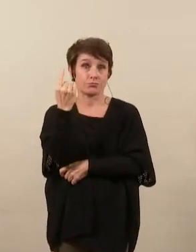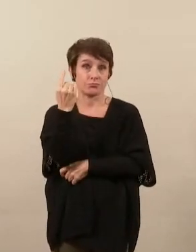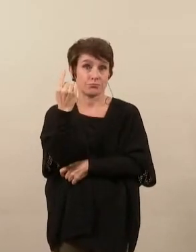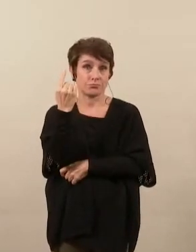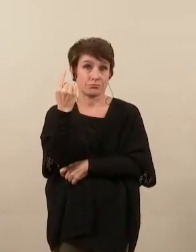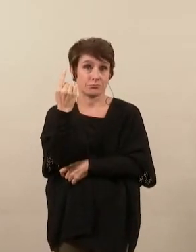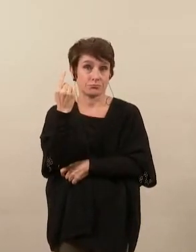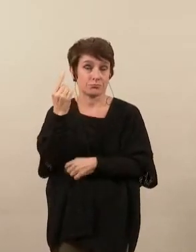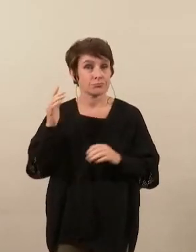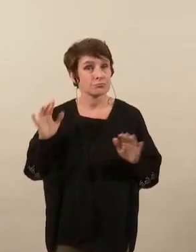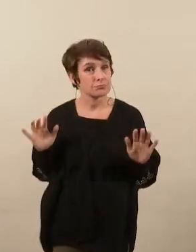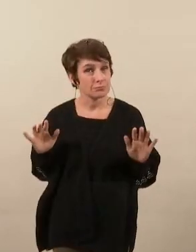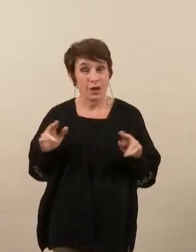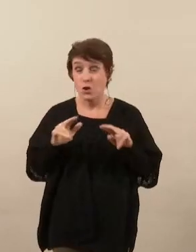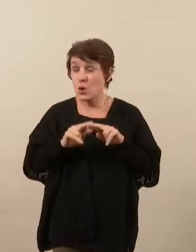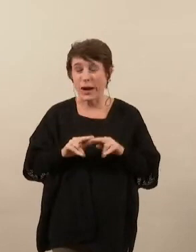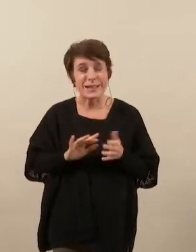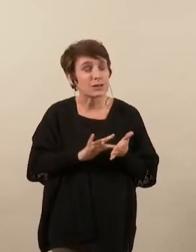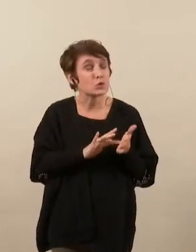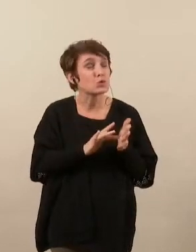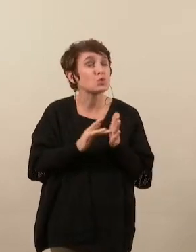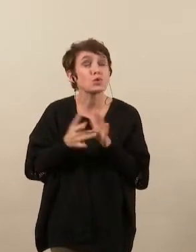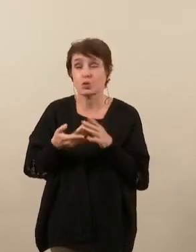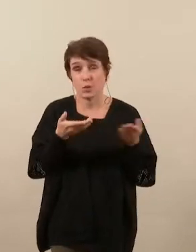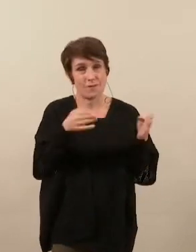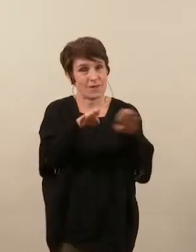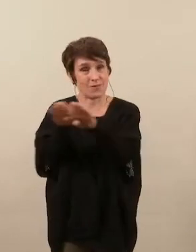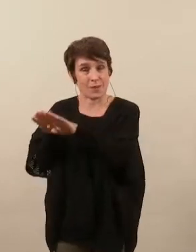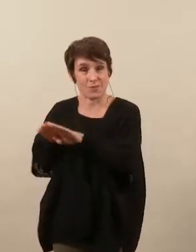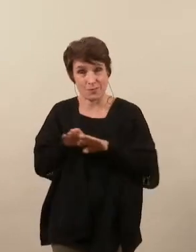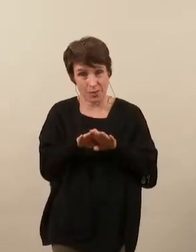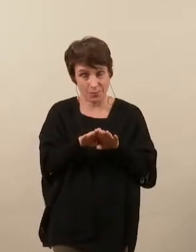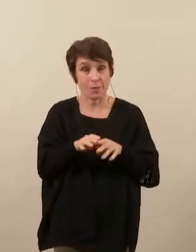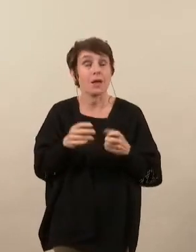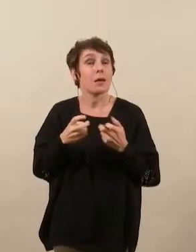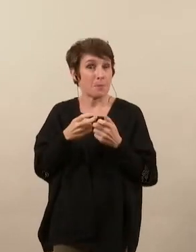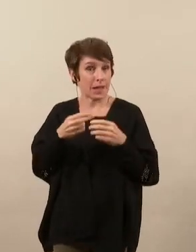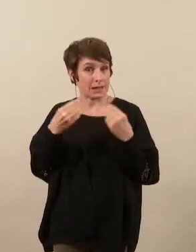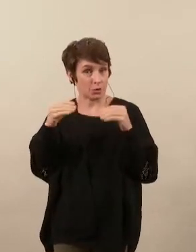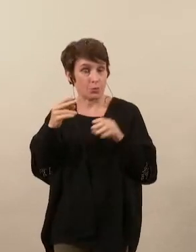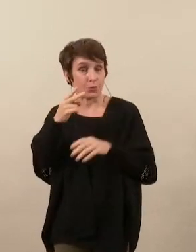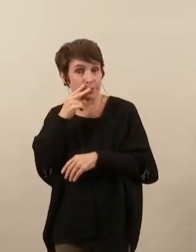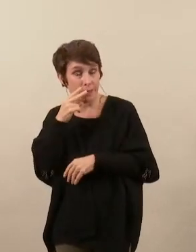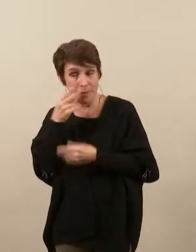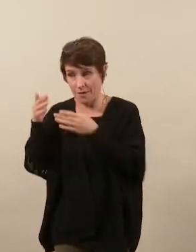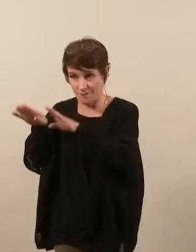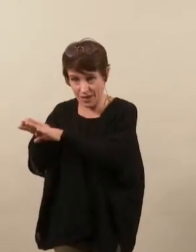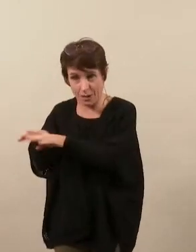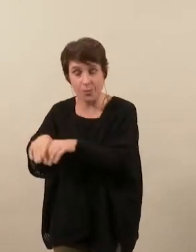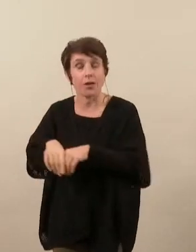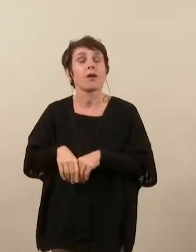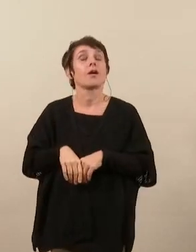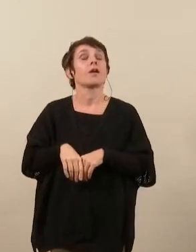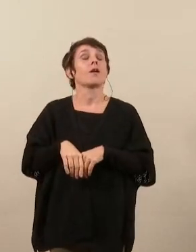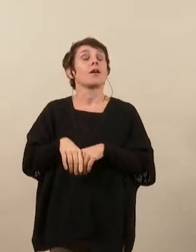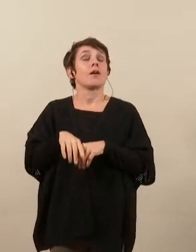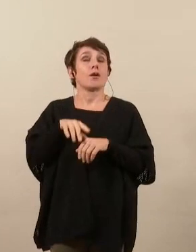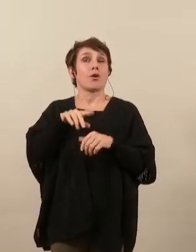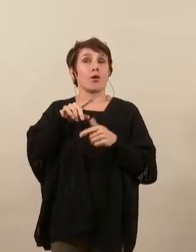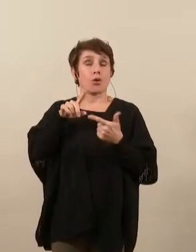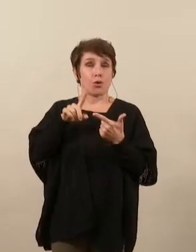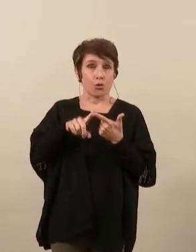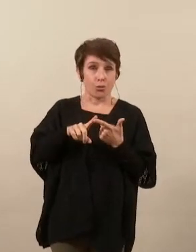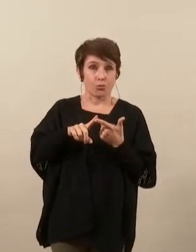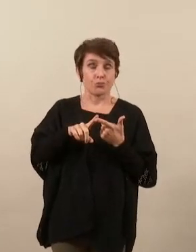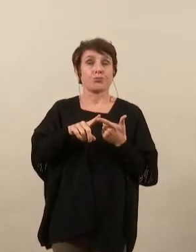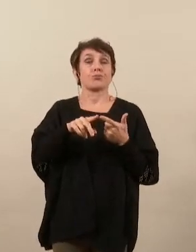N'empêche que c'est la fermeture des commerces, dont le bureau de tabac de la place du marché à l'Arlequin, dont